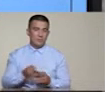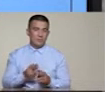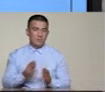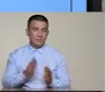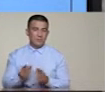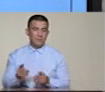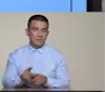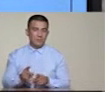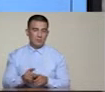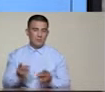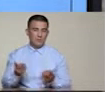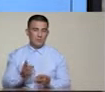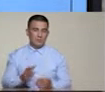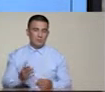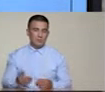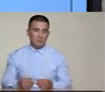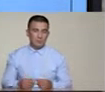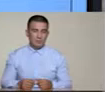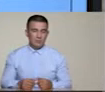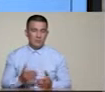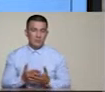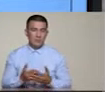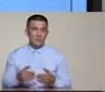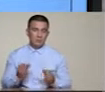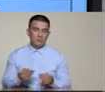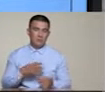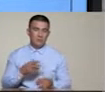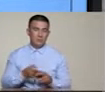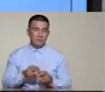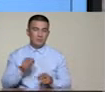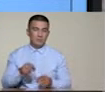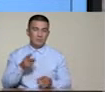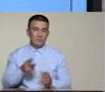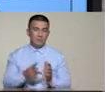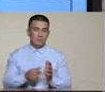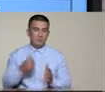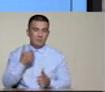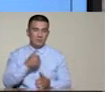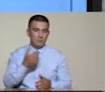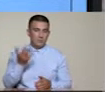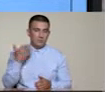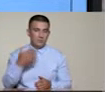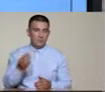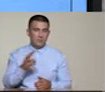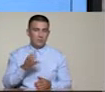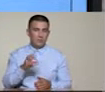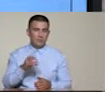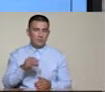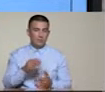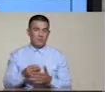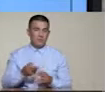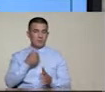ham bilishimiz zarur hisoblanadi. Ya'ni misol uchun bundan 2700 yil avval miloddan